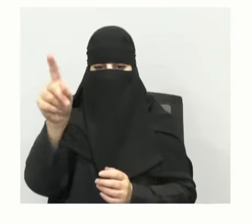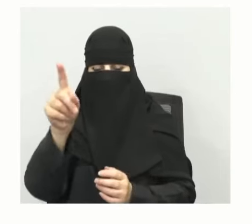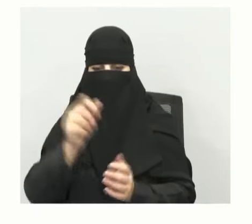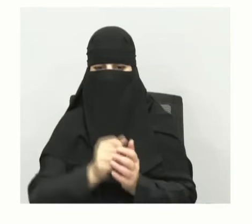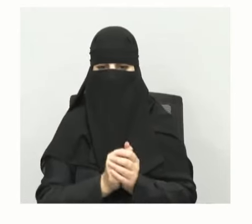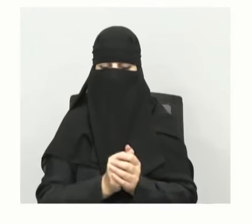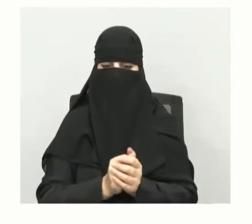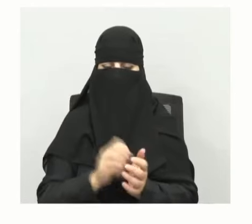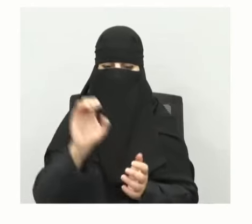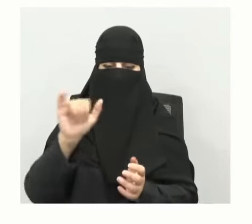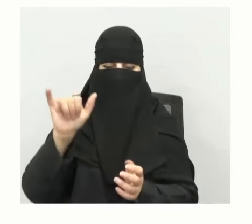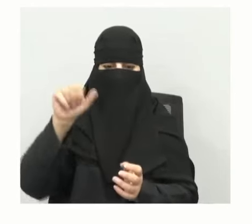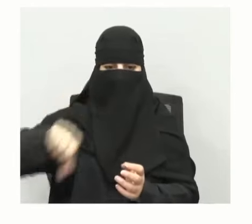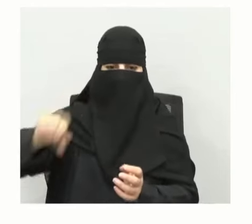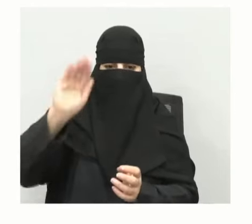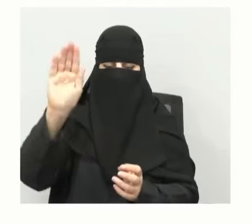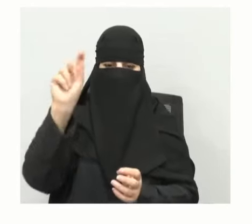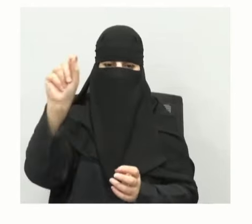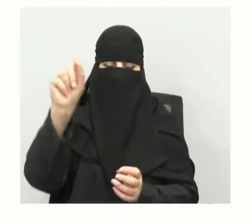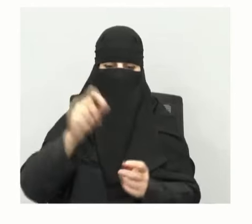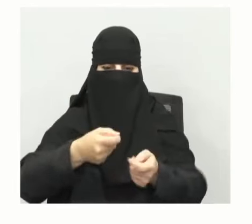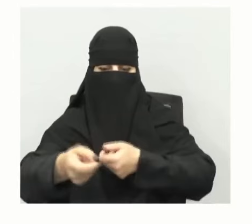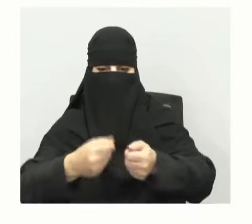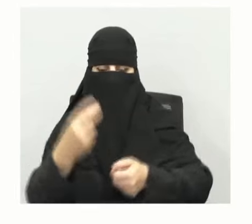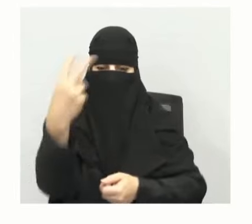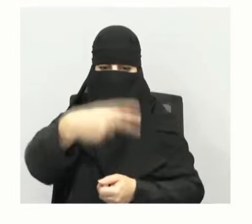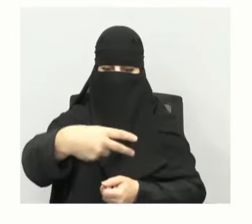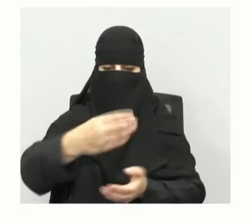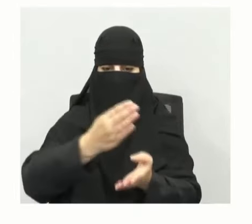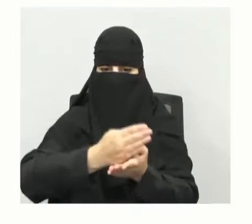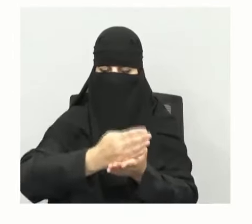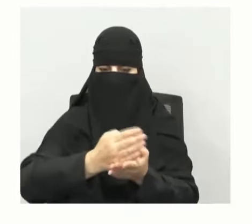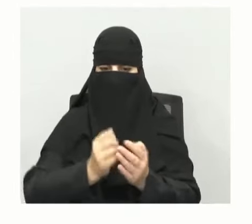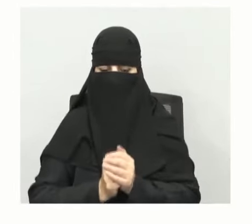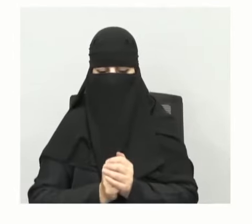اذا يوسف اشترى كم تذكره يا ابطال عشرون تذكره